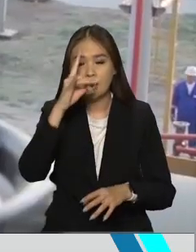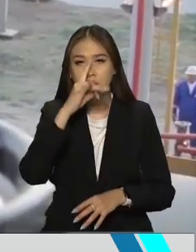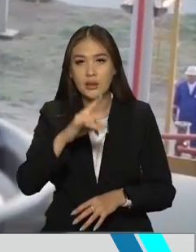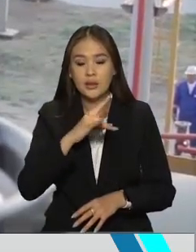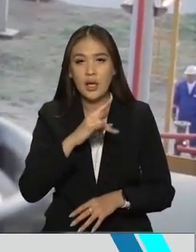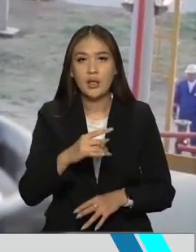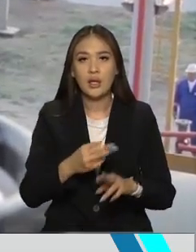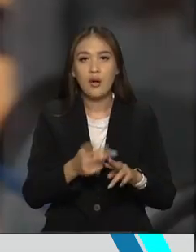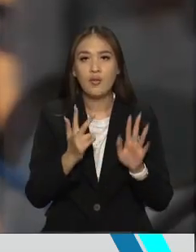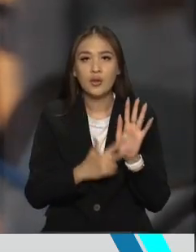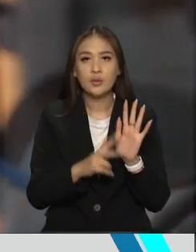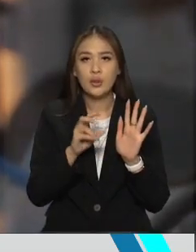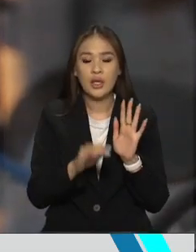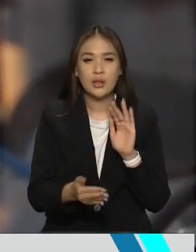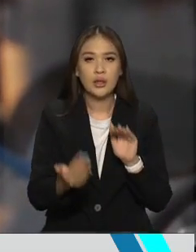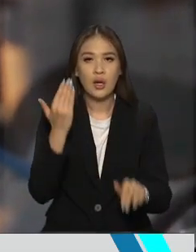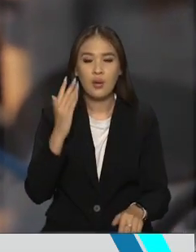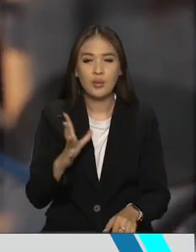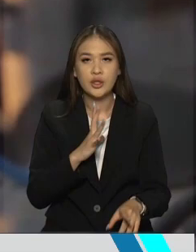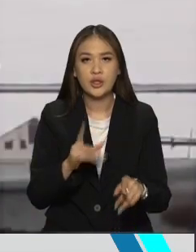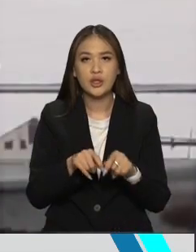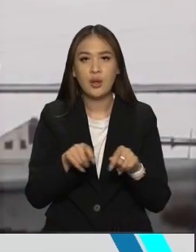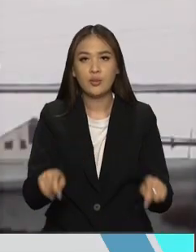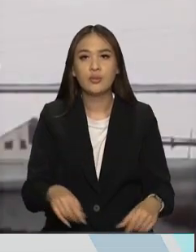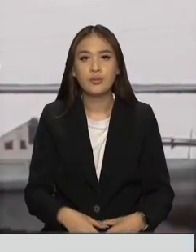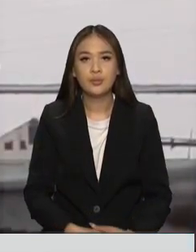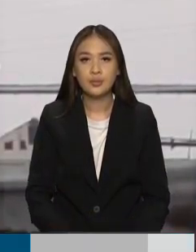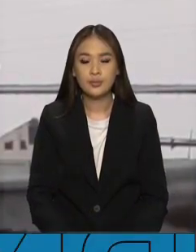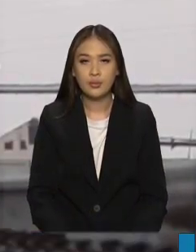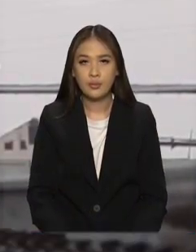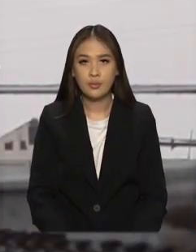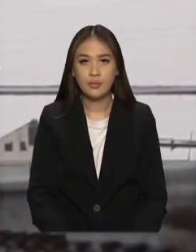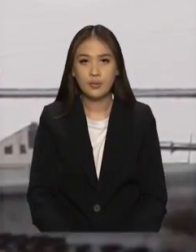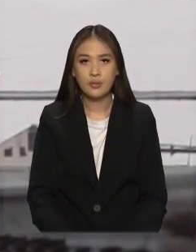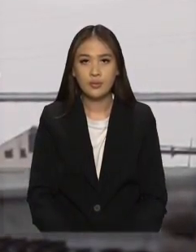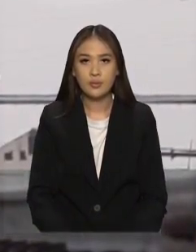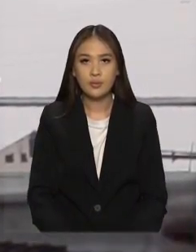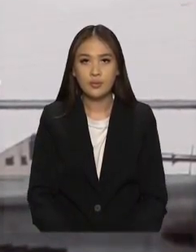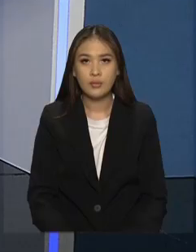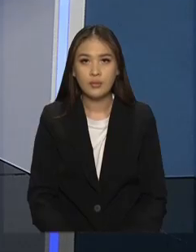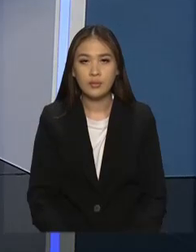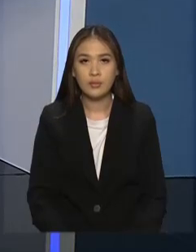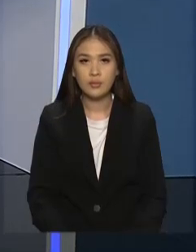почти 80 лет назад Ирина Панфилова рейенбек бегузаев Жибек Жолы